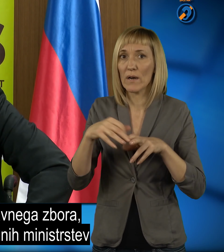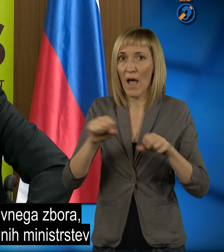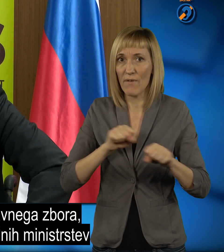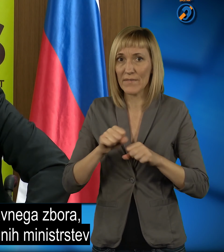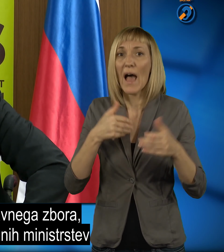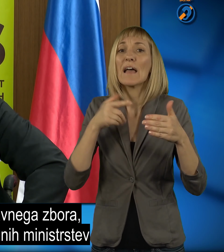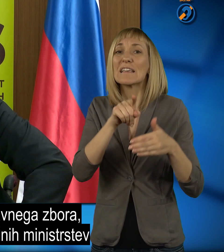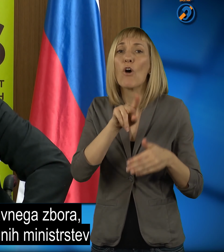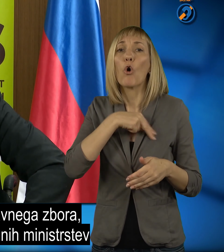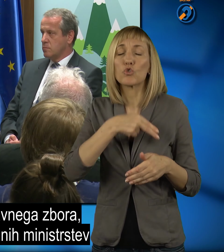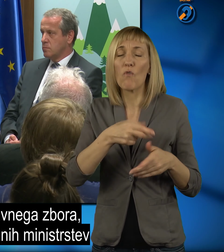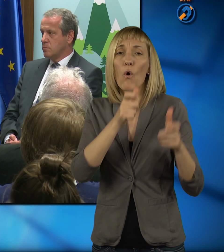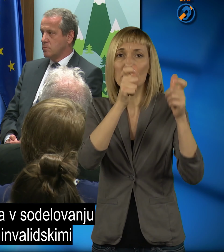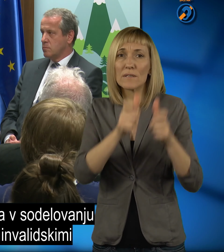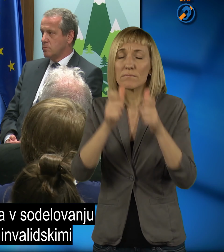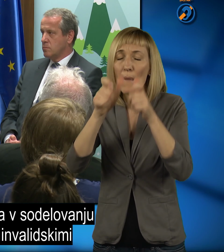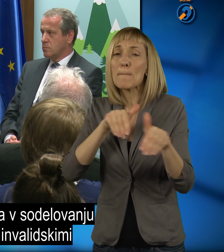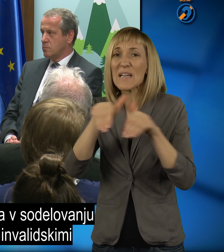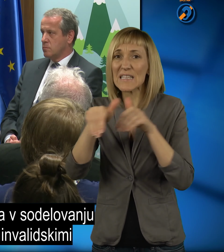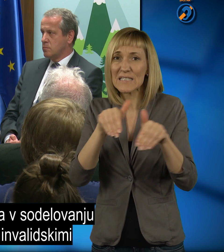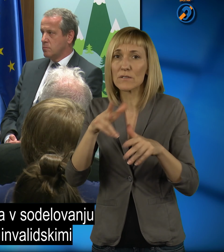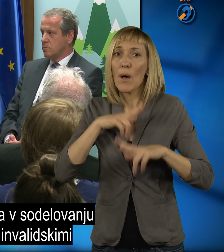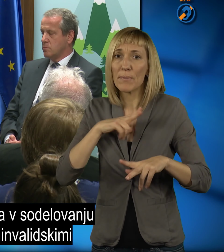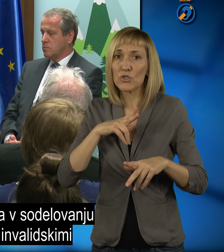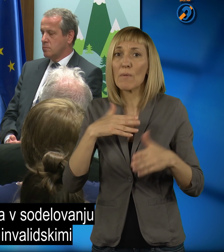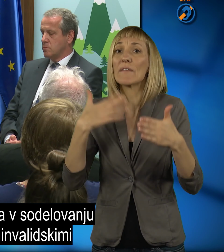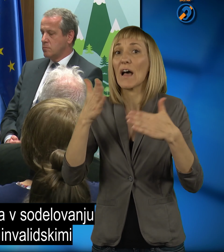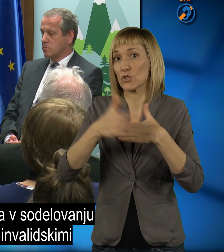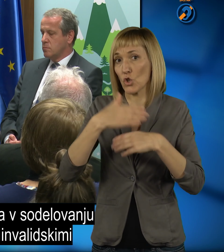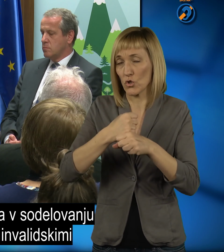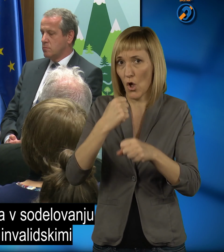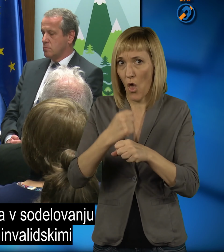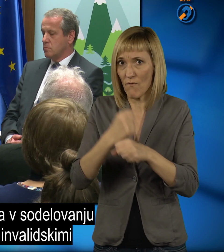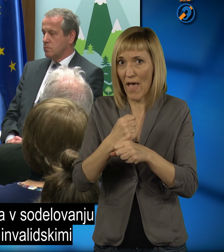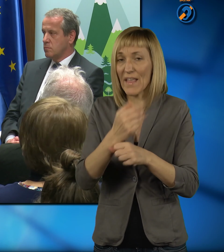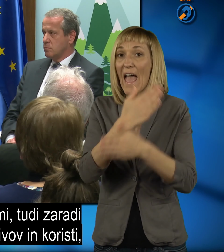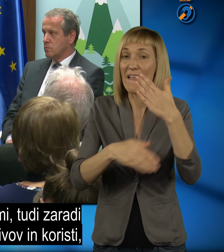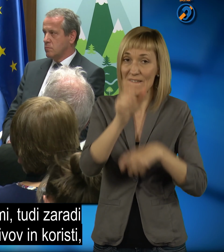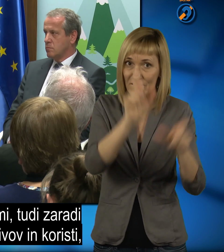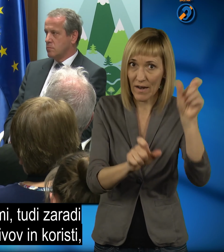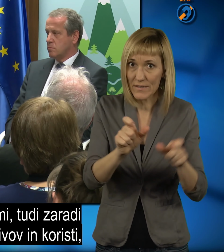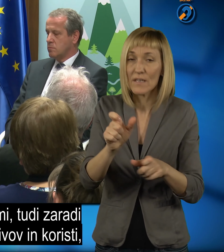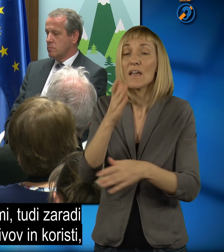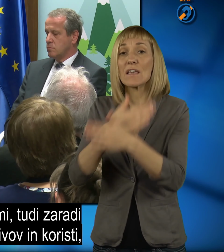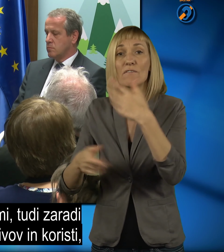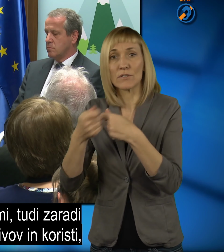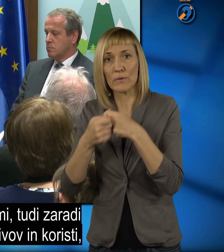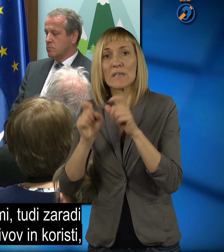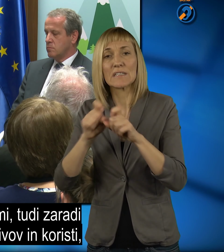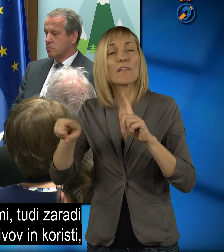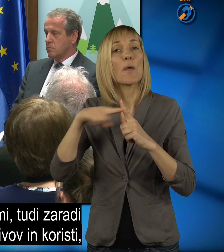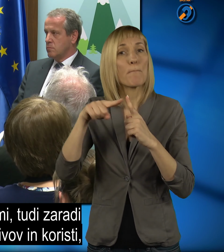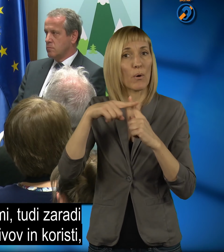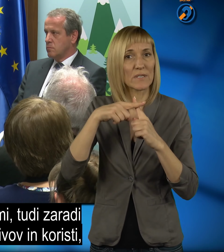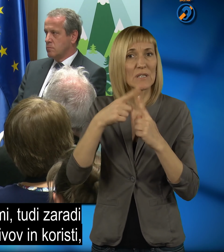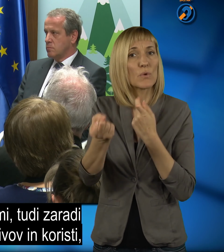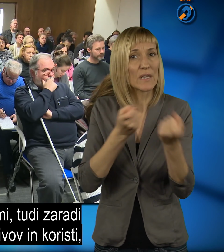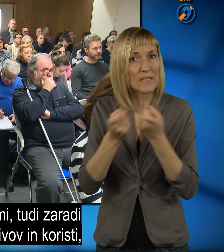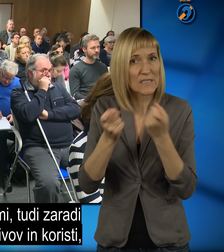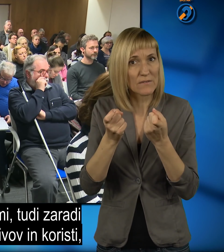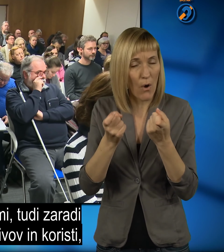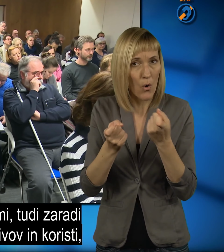in pristovnih ministerstv pričakujemo, da v sodelovanju z invalidij in invalidskimi organizacijami, tudi zaradi pozitivnih